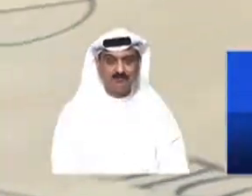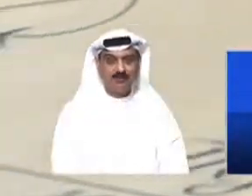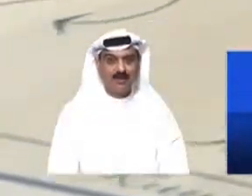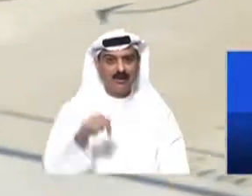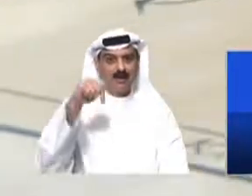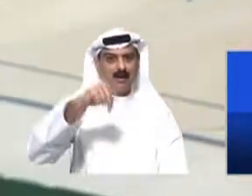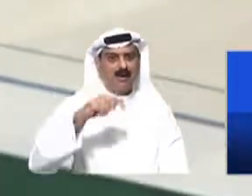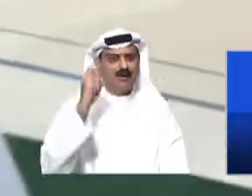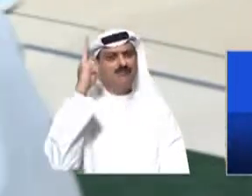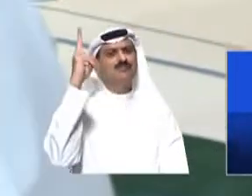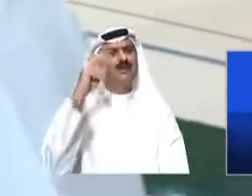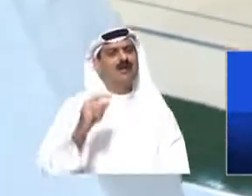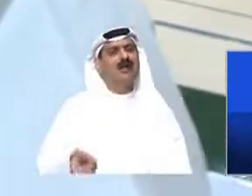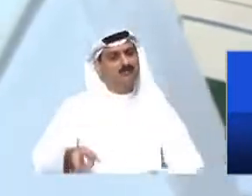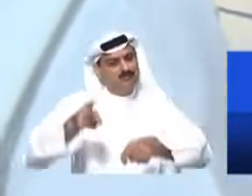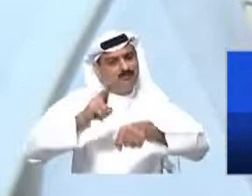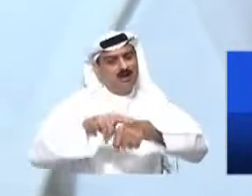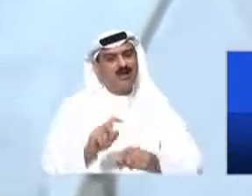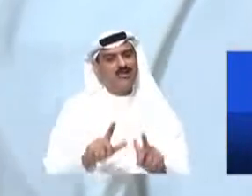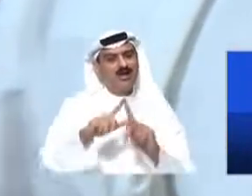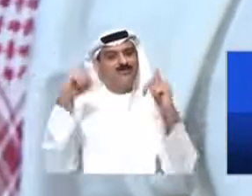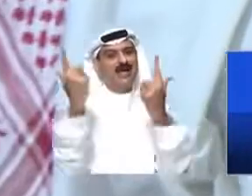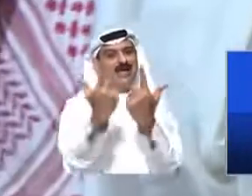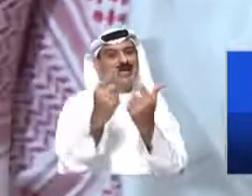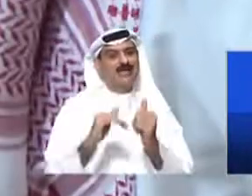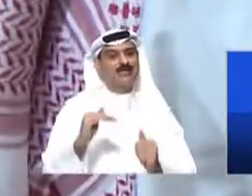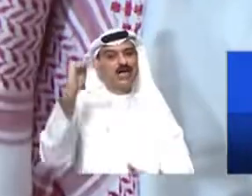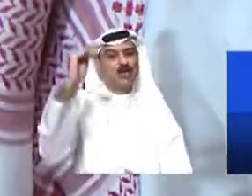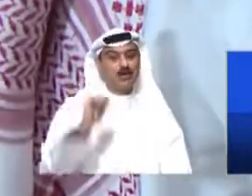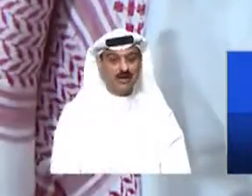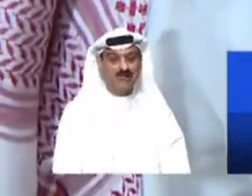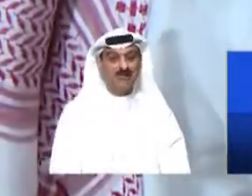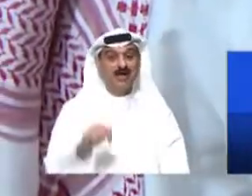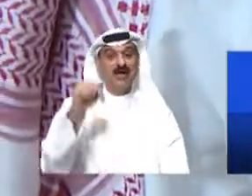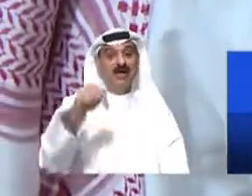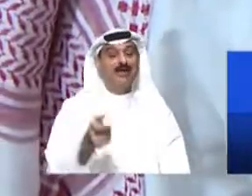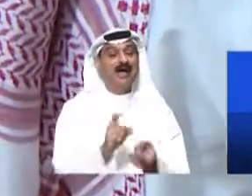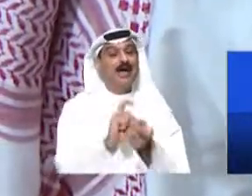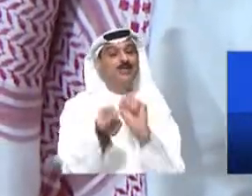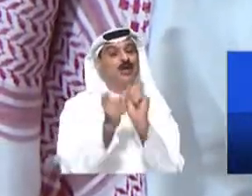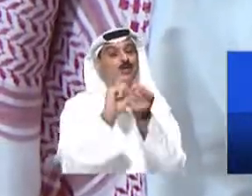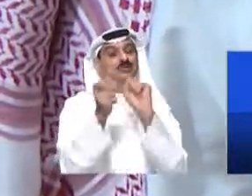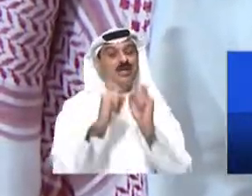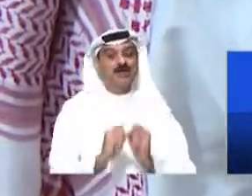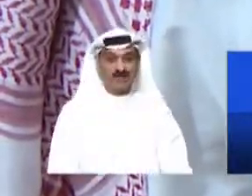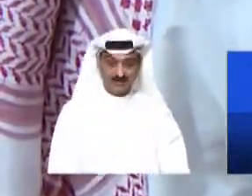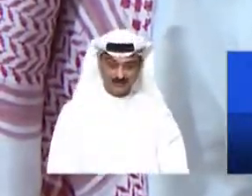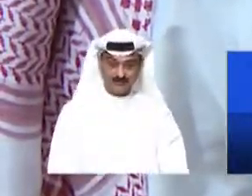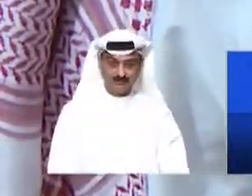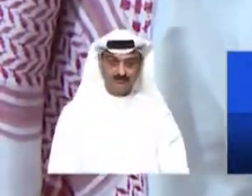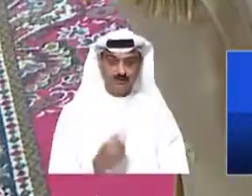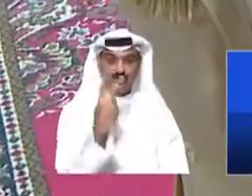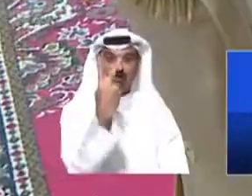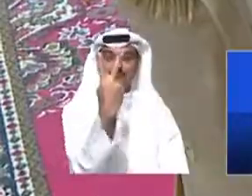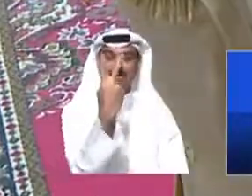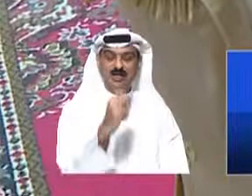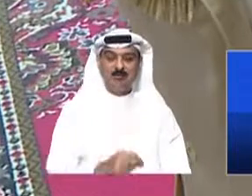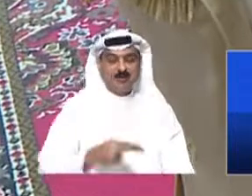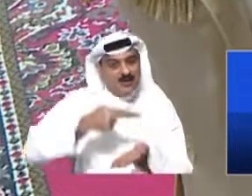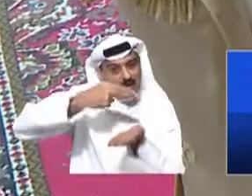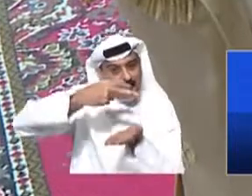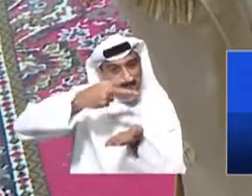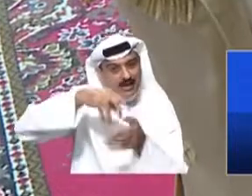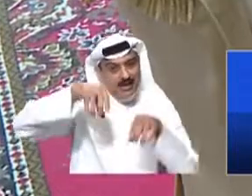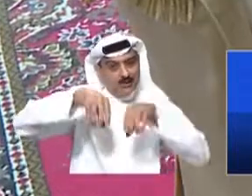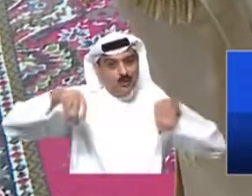الجماعة أو خلينا نقول اللجنة العليا لبيت العثمان أن يسوون هذه الدورة. الدورة طبعا عبارة عن لعبة البريالد ولعبة الدامة.